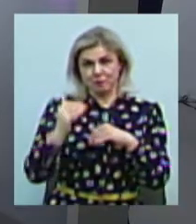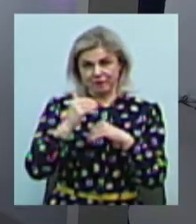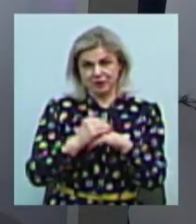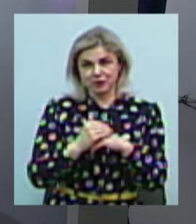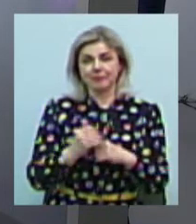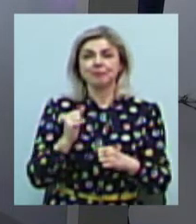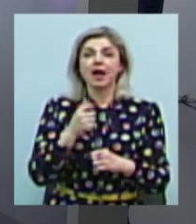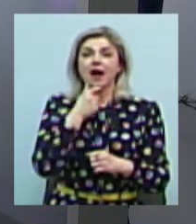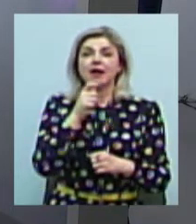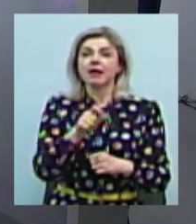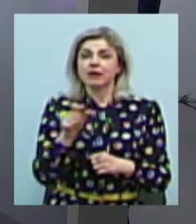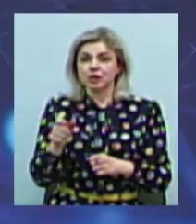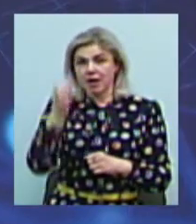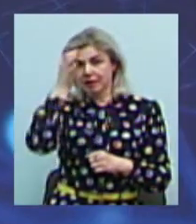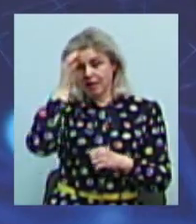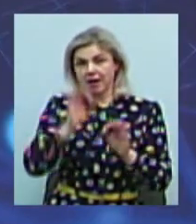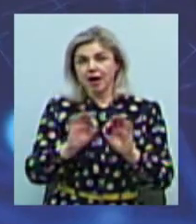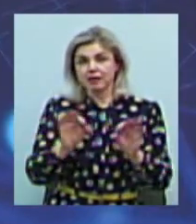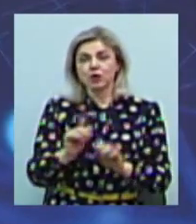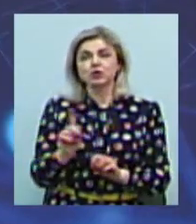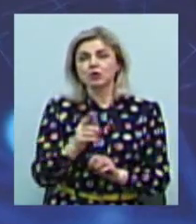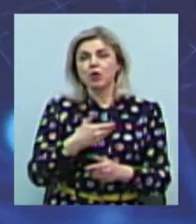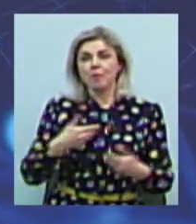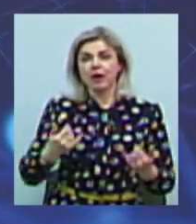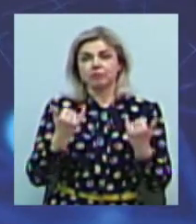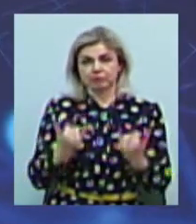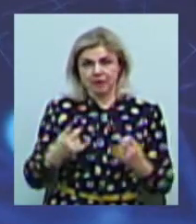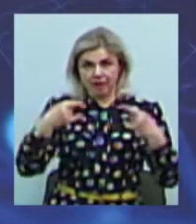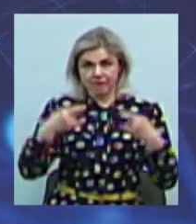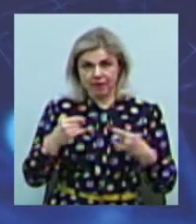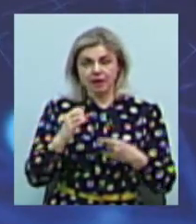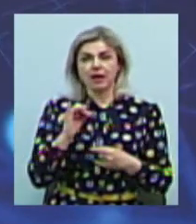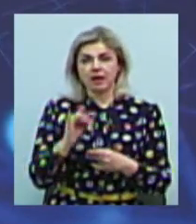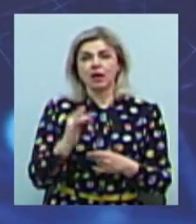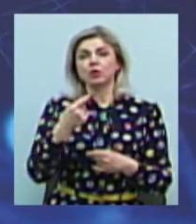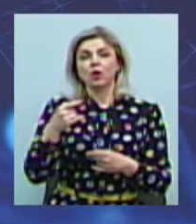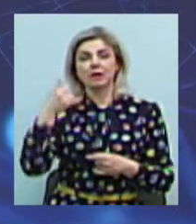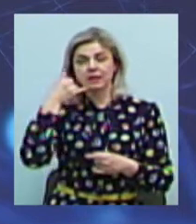А глядачам я нагадую, що ми працюємо в прямому ефірі. Наш контактний телефон